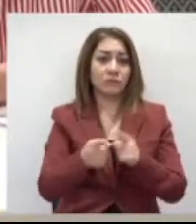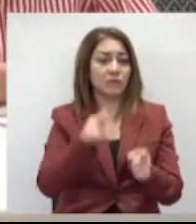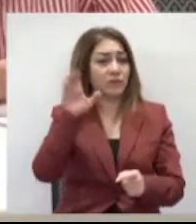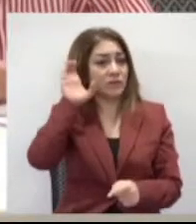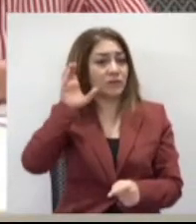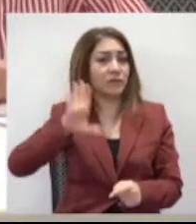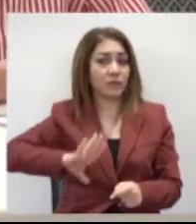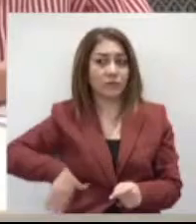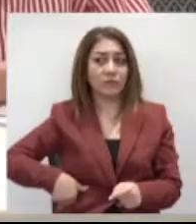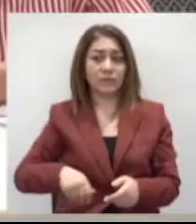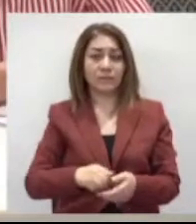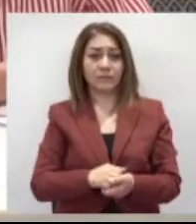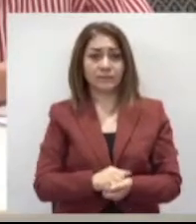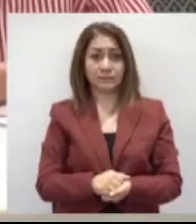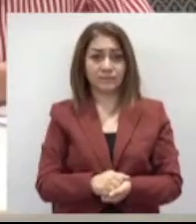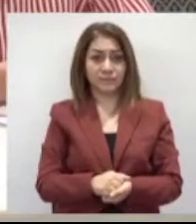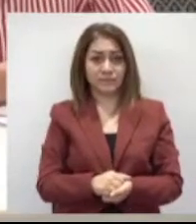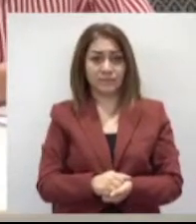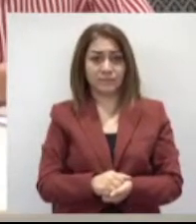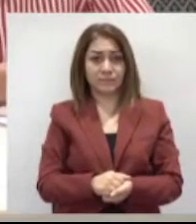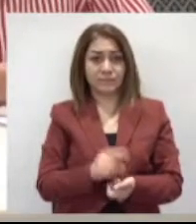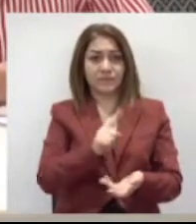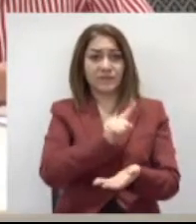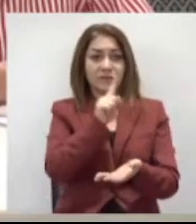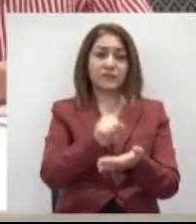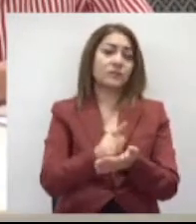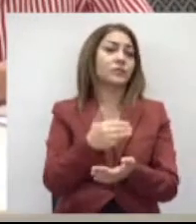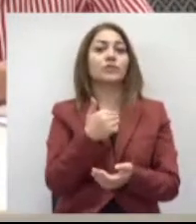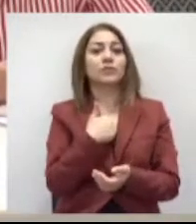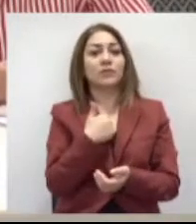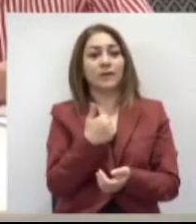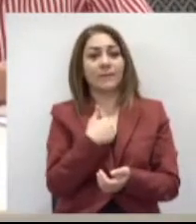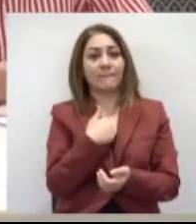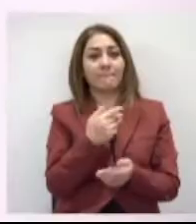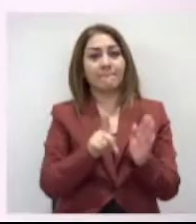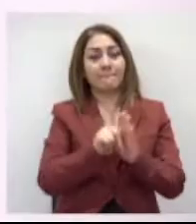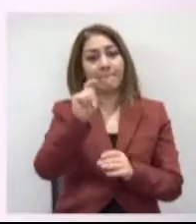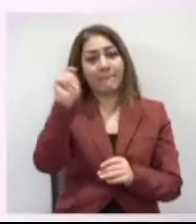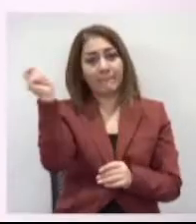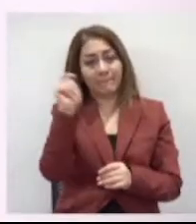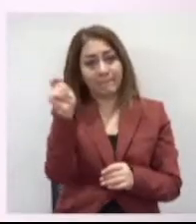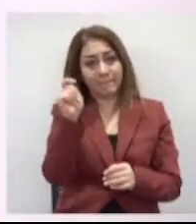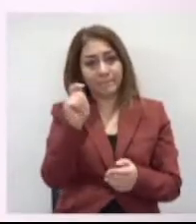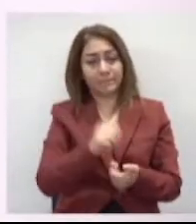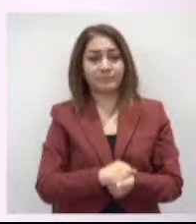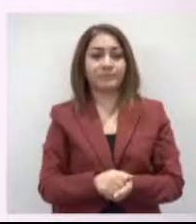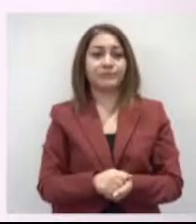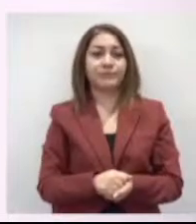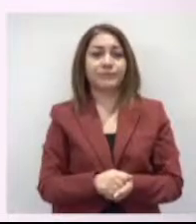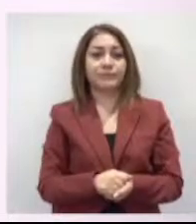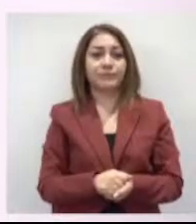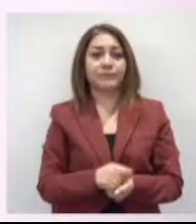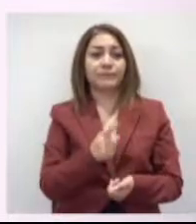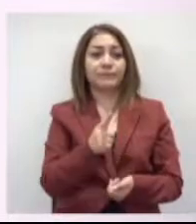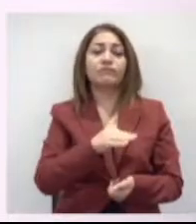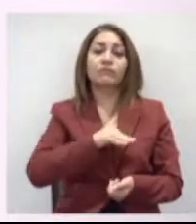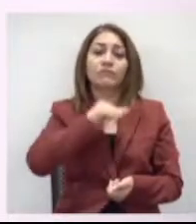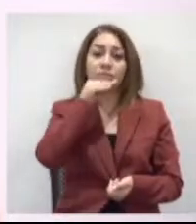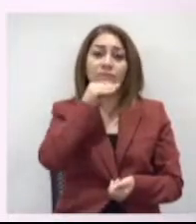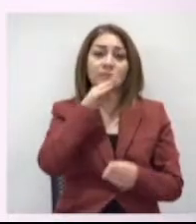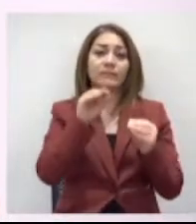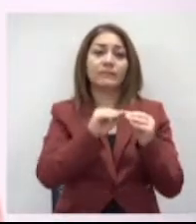հետո, շատ լավ։ Այդ դեպքում մի հարց էլ ուզում եմ ձեզ տամ և հիմա ընդմիջում անենք։ Ձեզ բավական